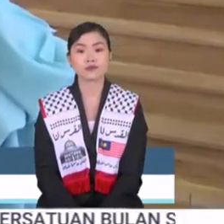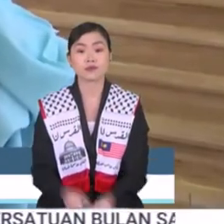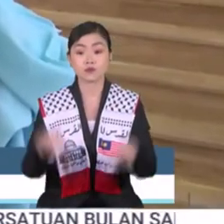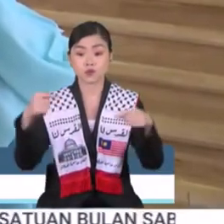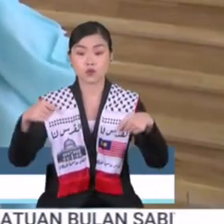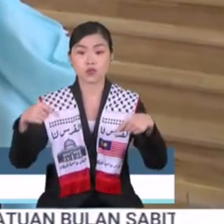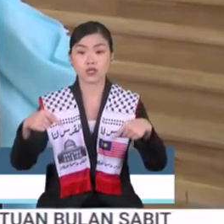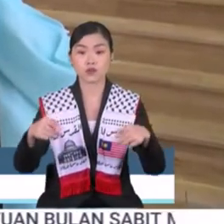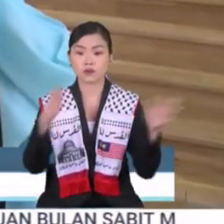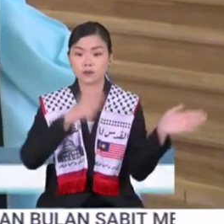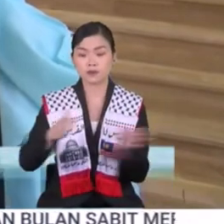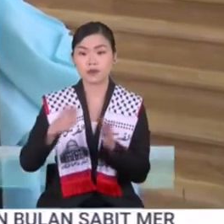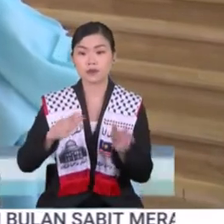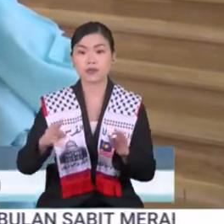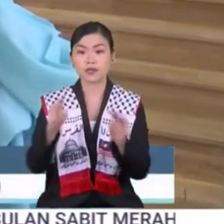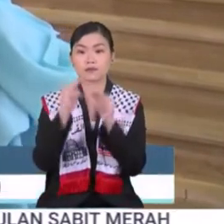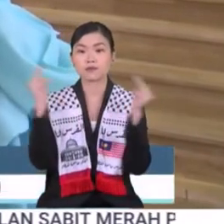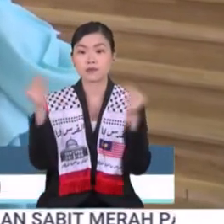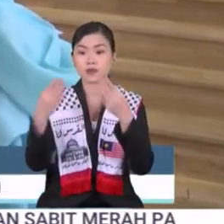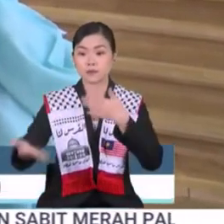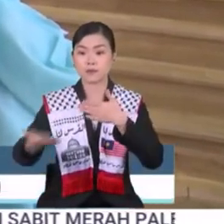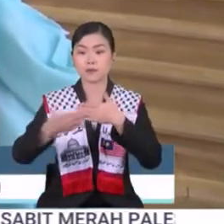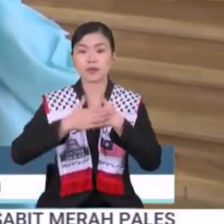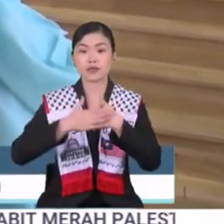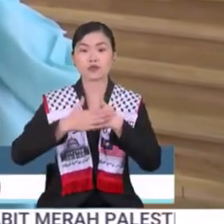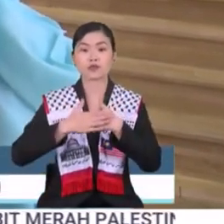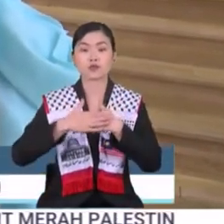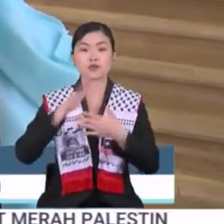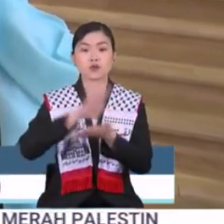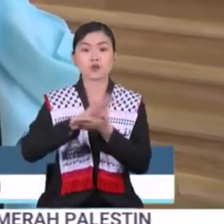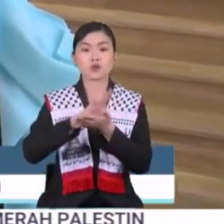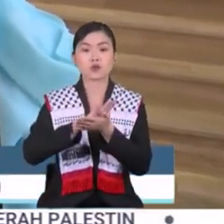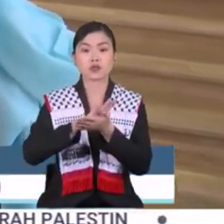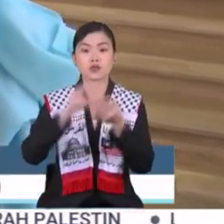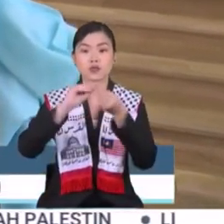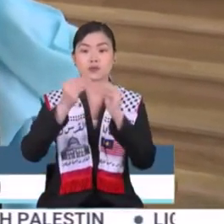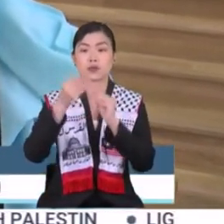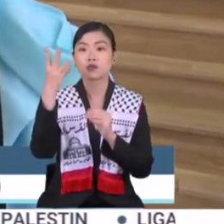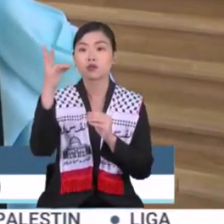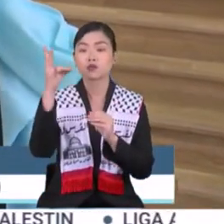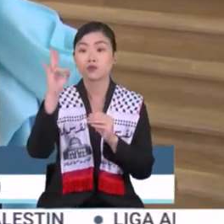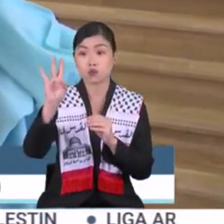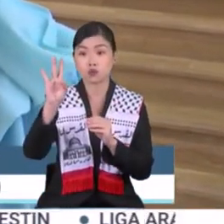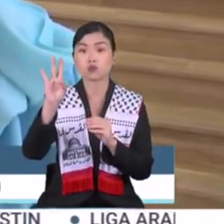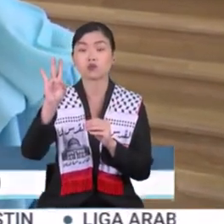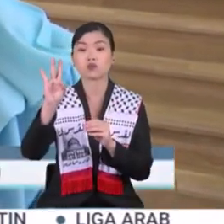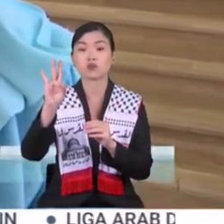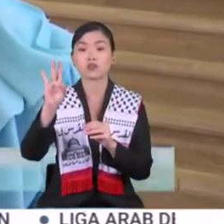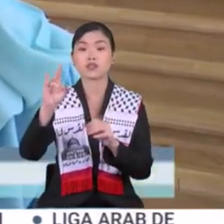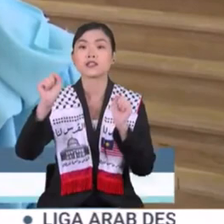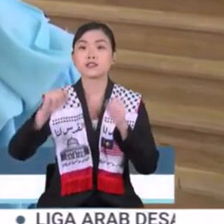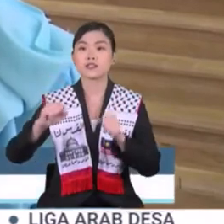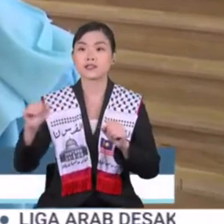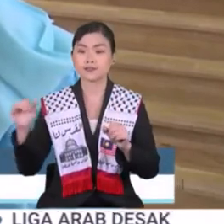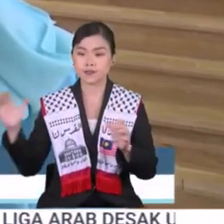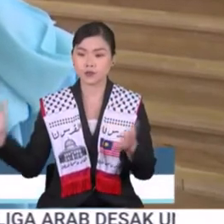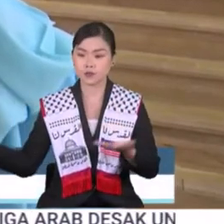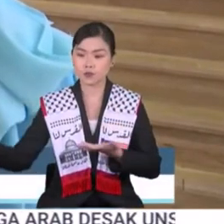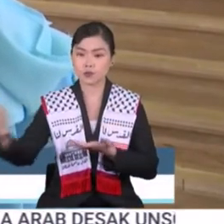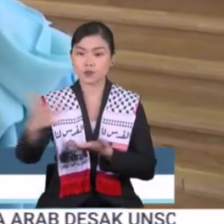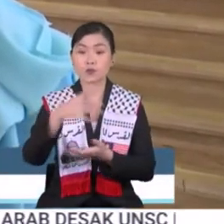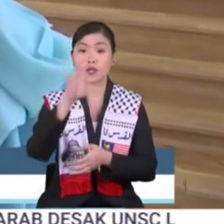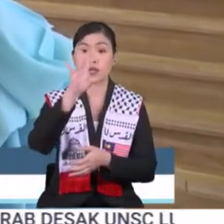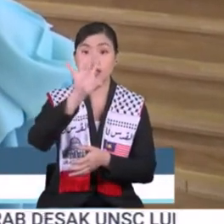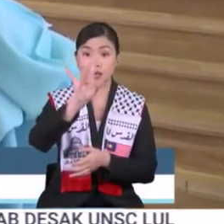Pada hari ini kita menganjurkan majlis Back to School Foccan edisi ke-7 di mana kami dapat mengumpulkan seramai